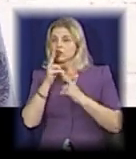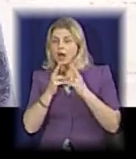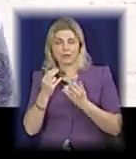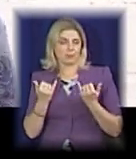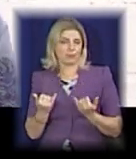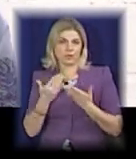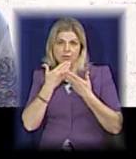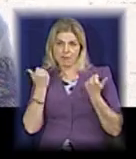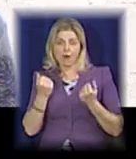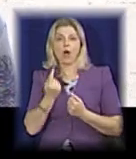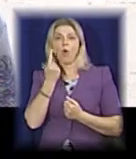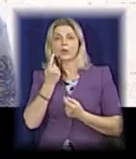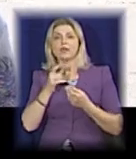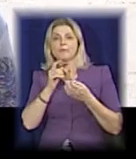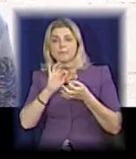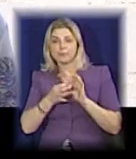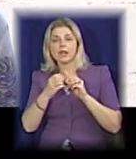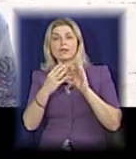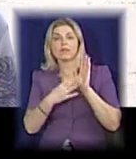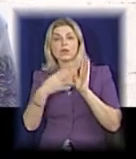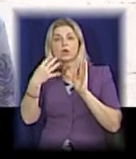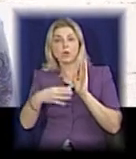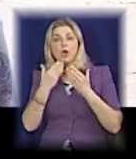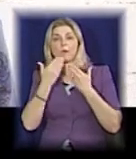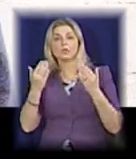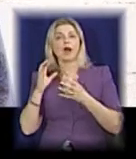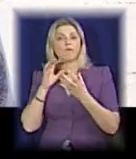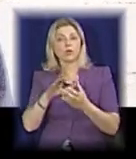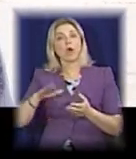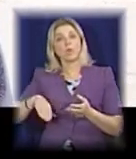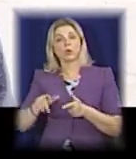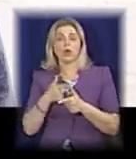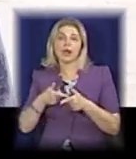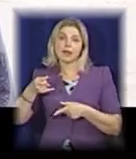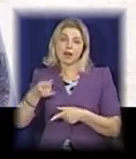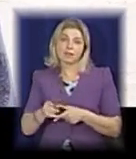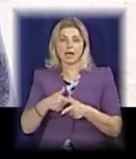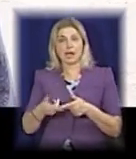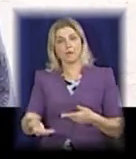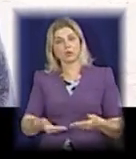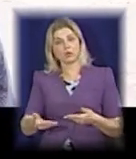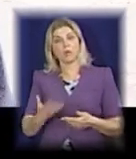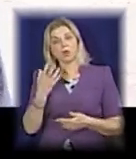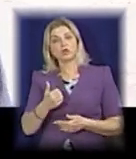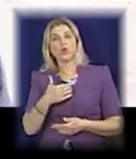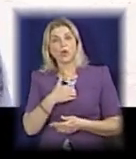немає. Нюанс – 19:40, останній автобус, потім або на таксі, або пішки. Ще